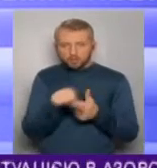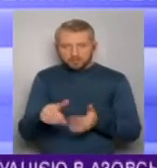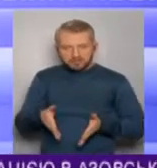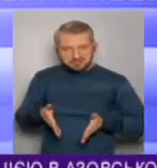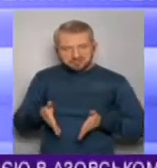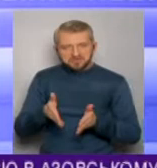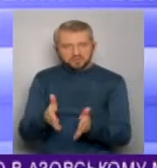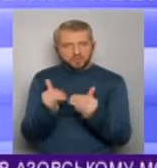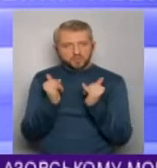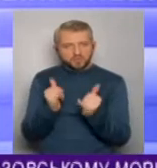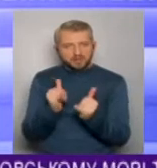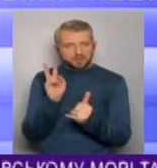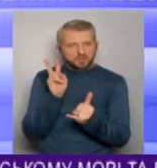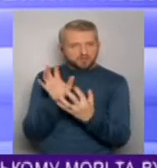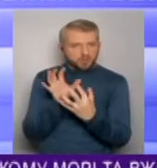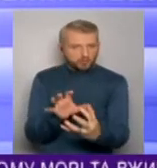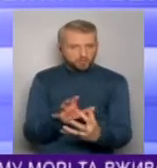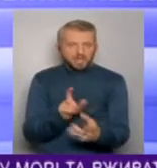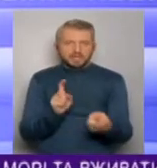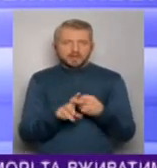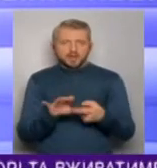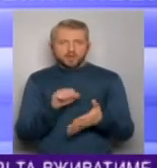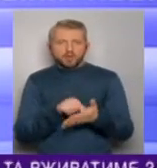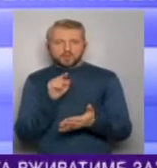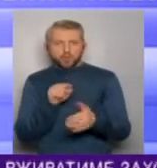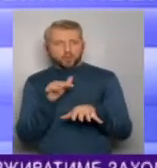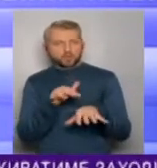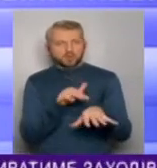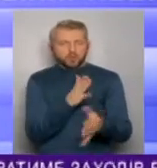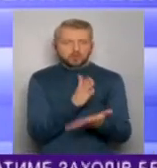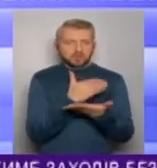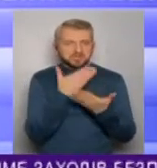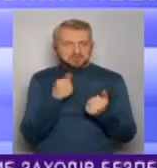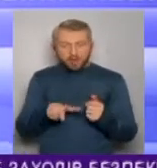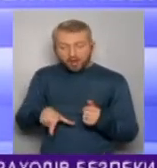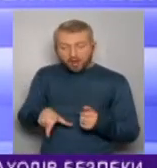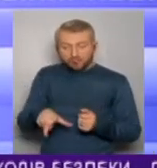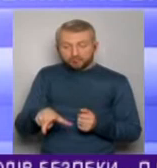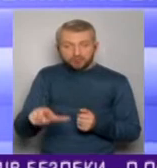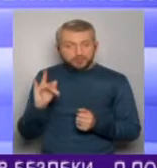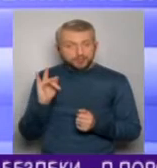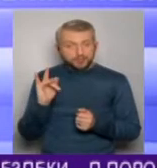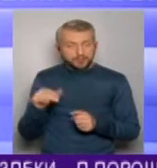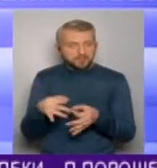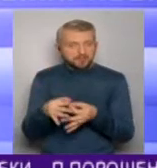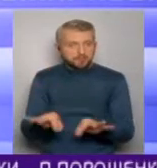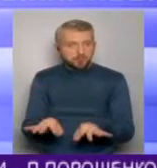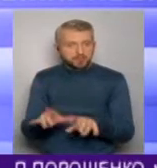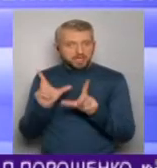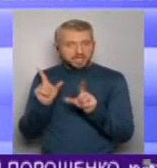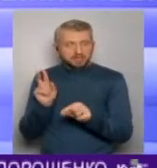для пасажирського транспорту. Тобто, незалежно від того, стоїть заторок, не стоїть, по смузі загального користування їде транспорт